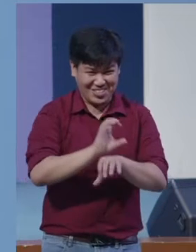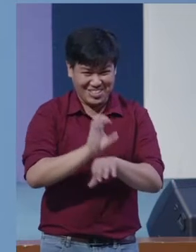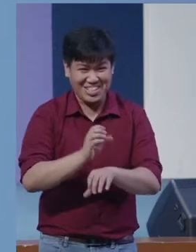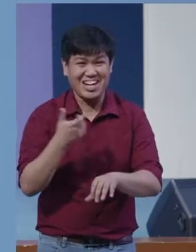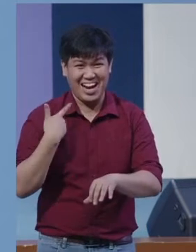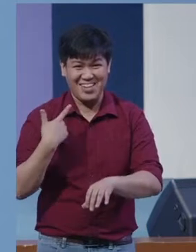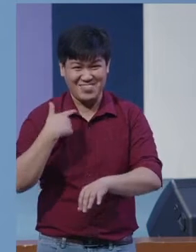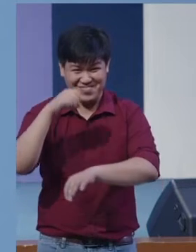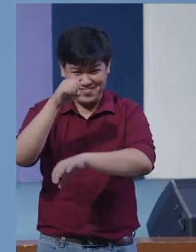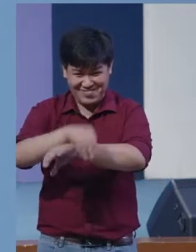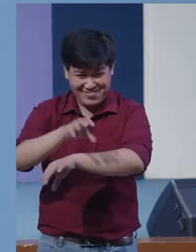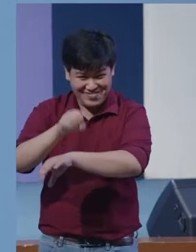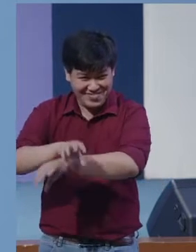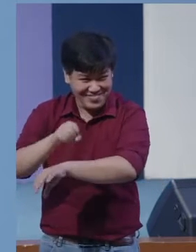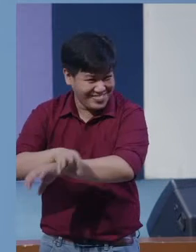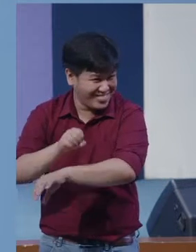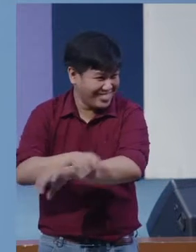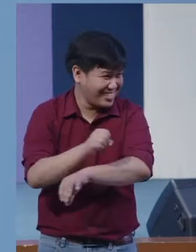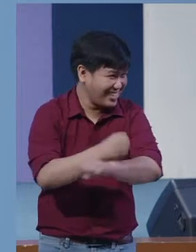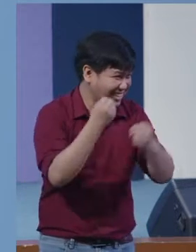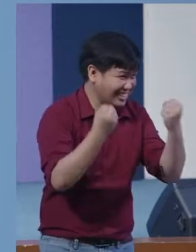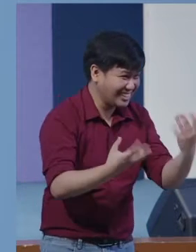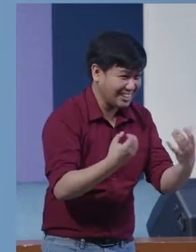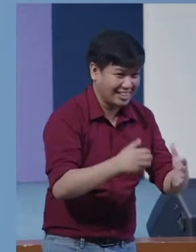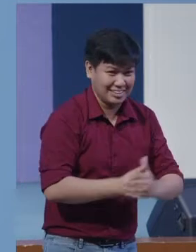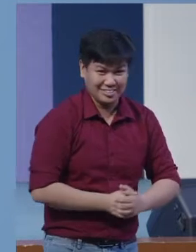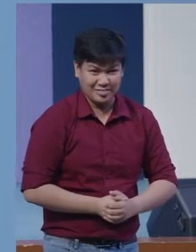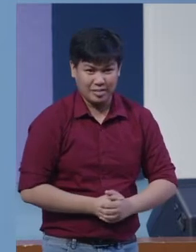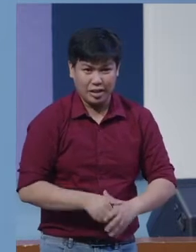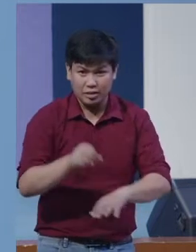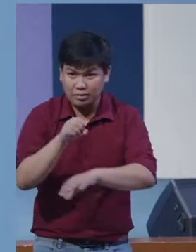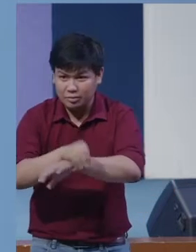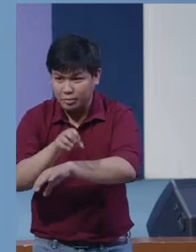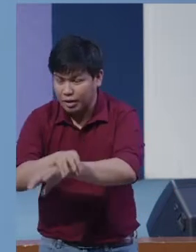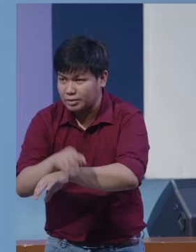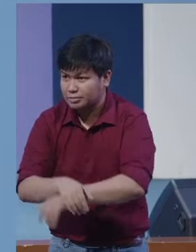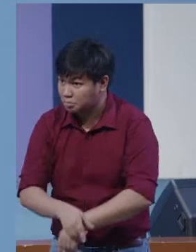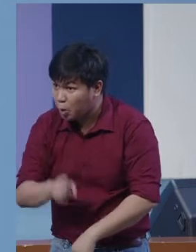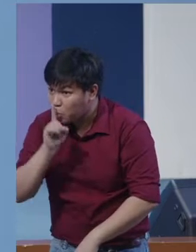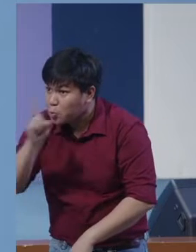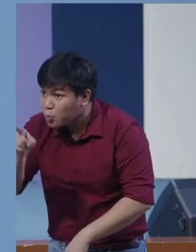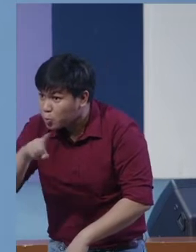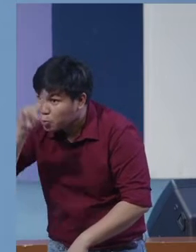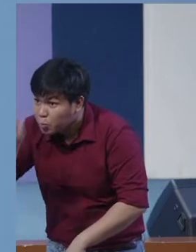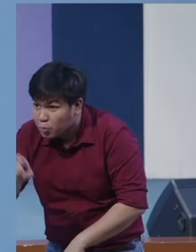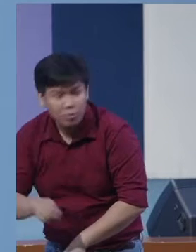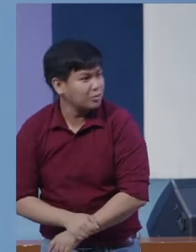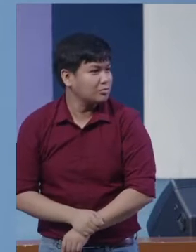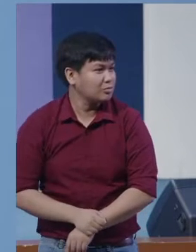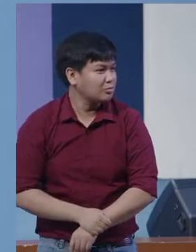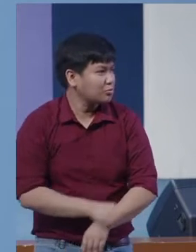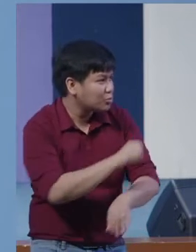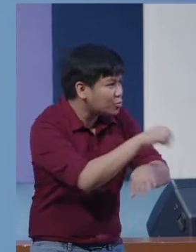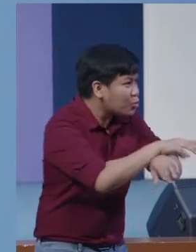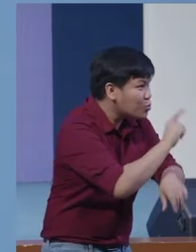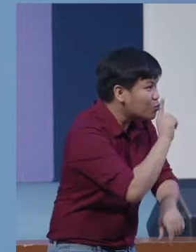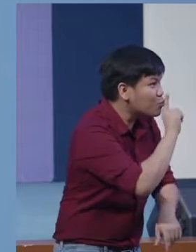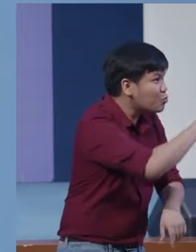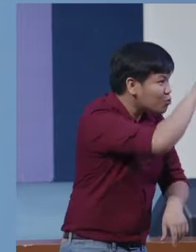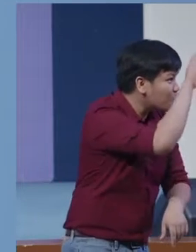Maricon. Mare, confirmed. No? Si Marina.